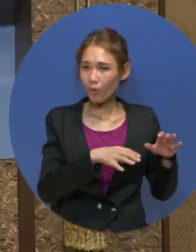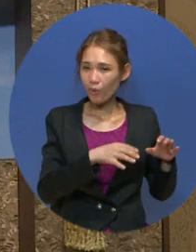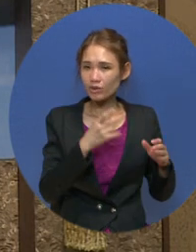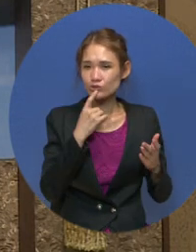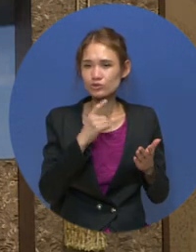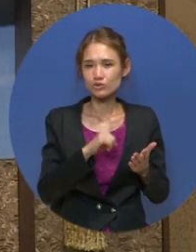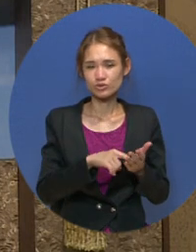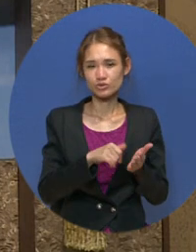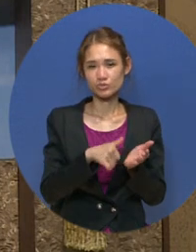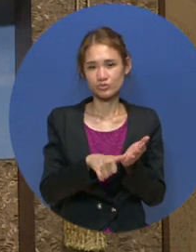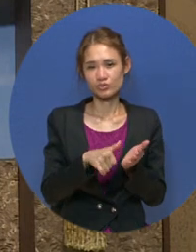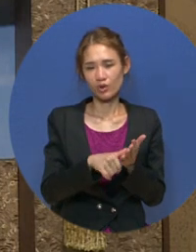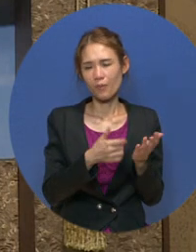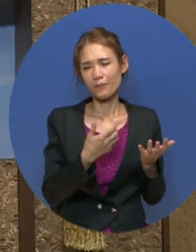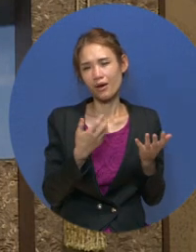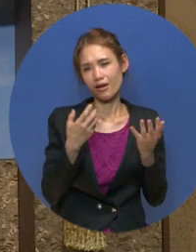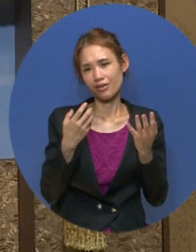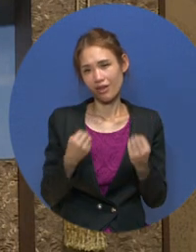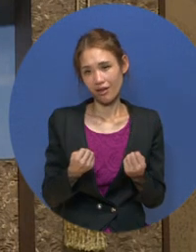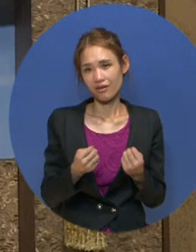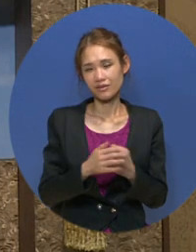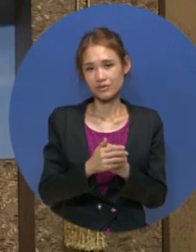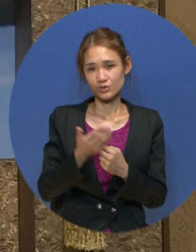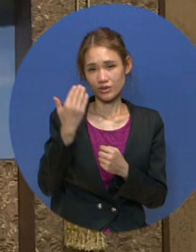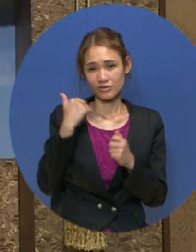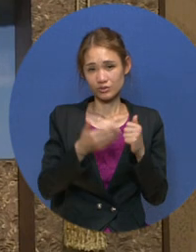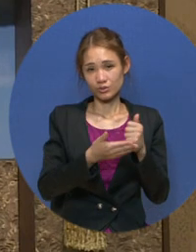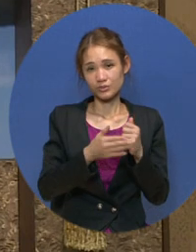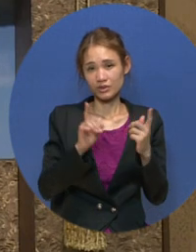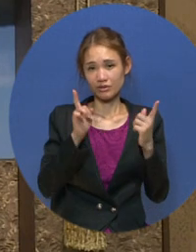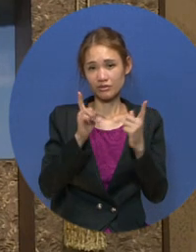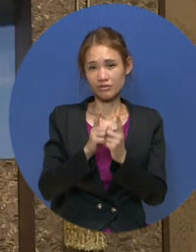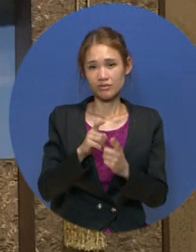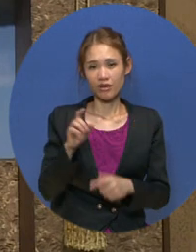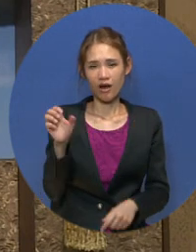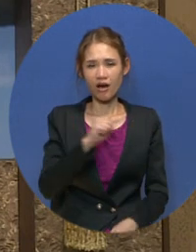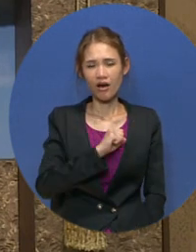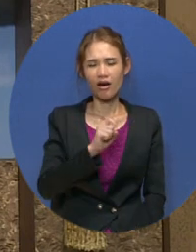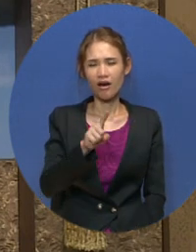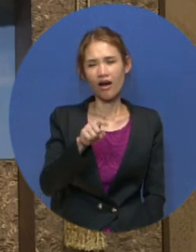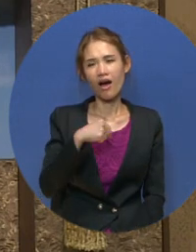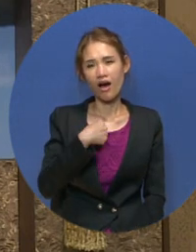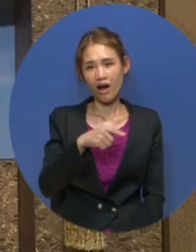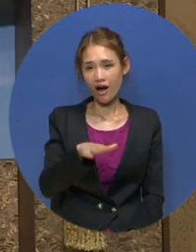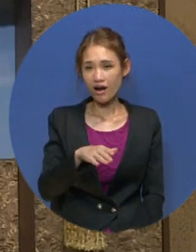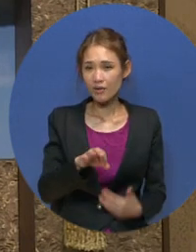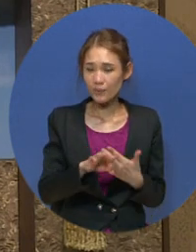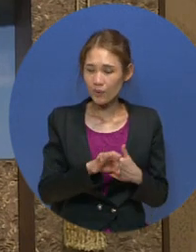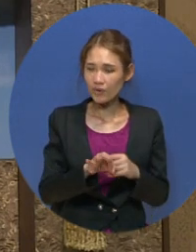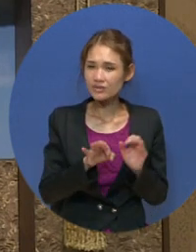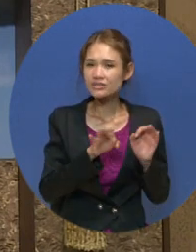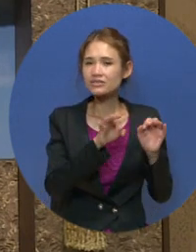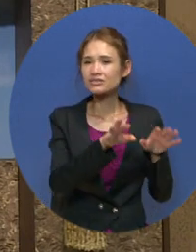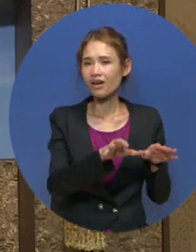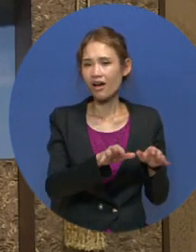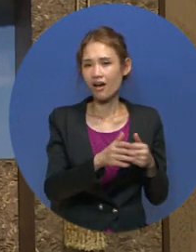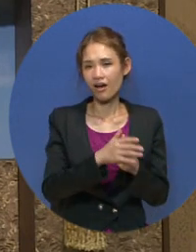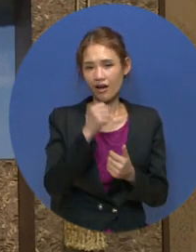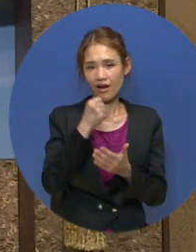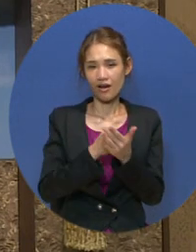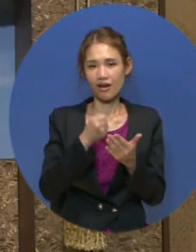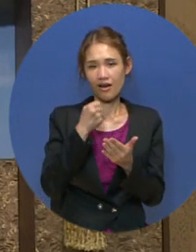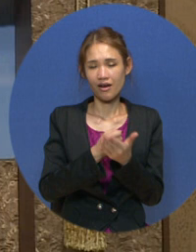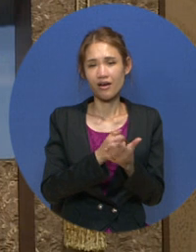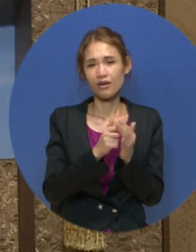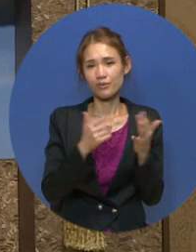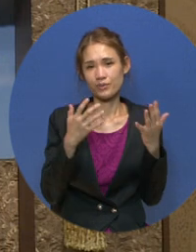그런 물건들이 너무 많습니다. 최근에도 손님들을 만나보면 진작 알았으면 맞습니다. 기증했을 텐데